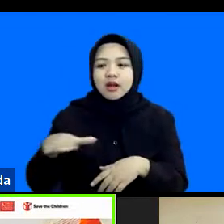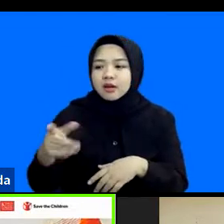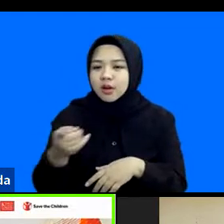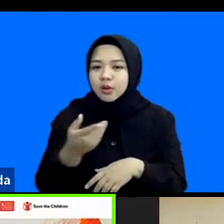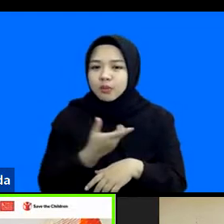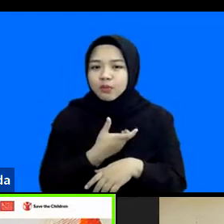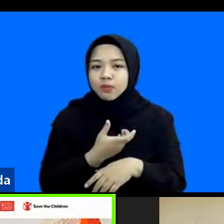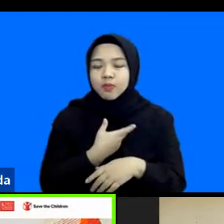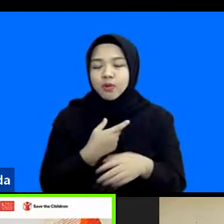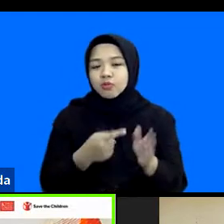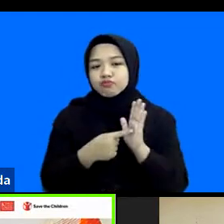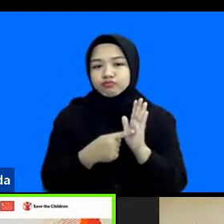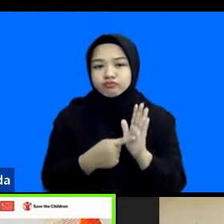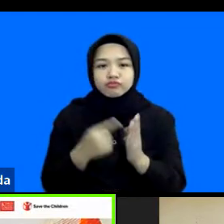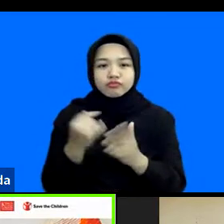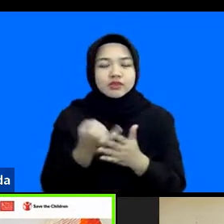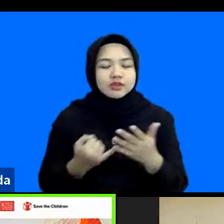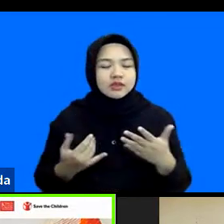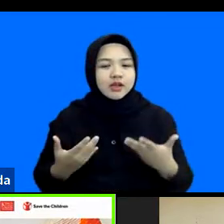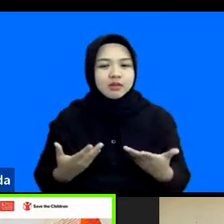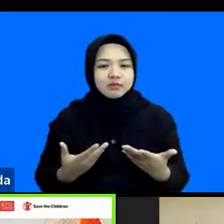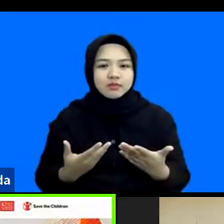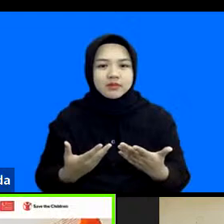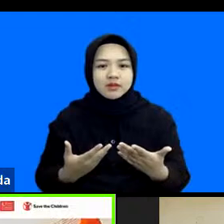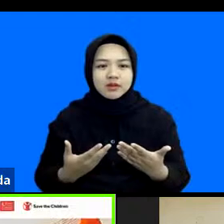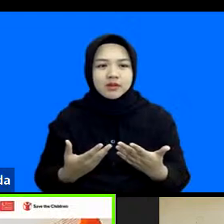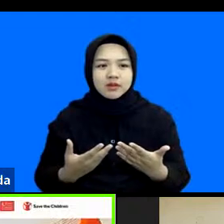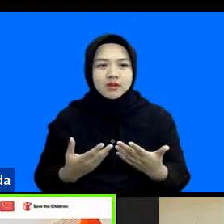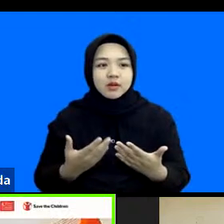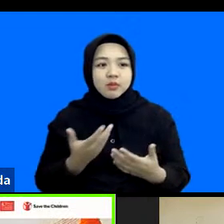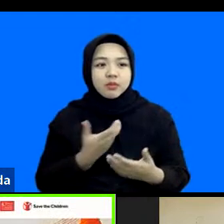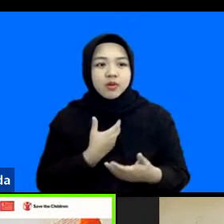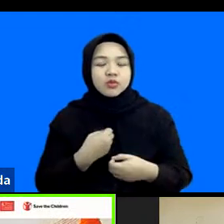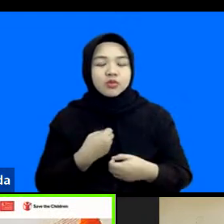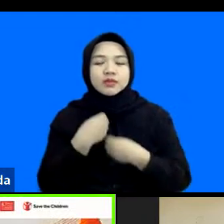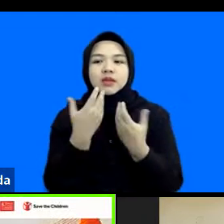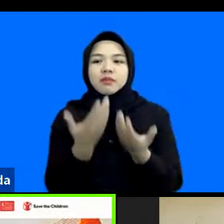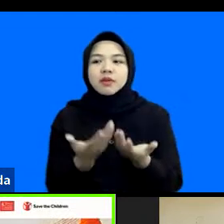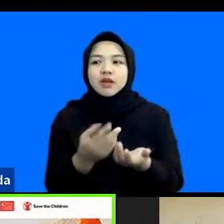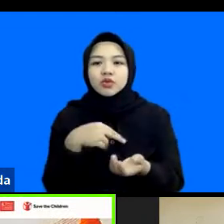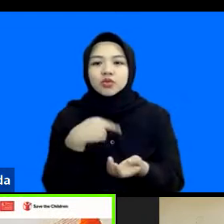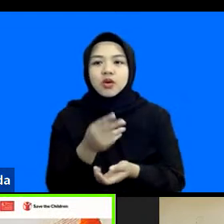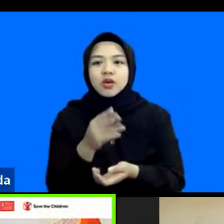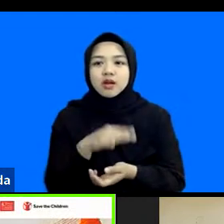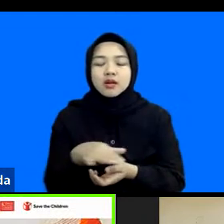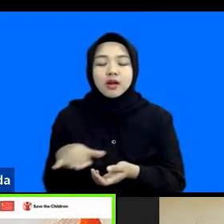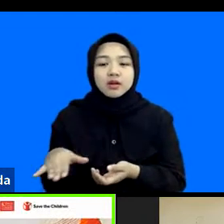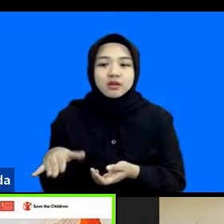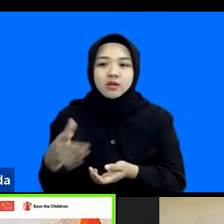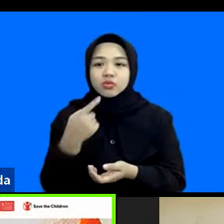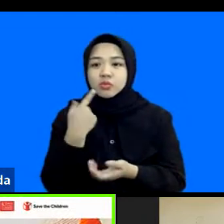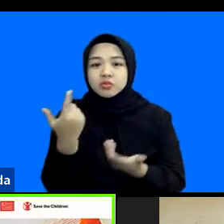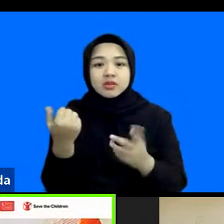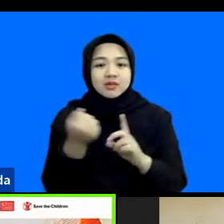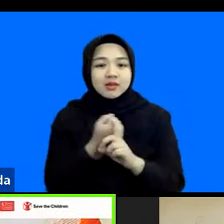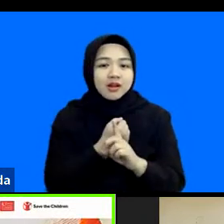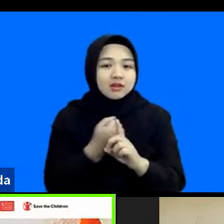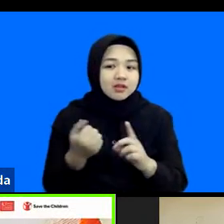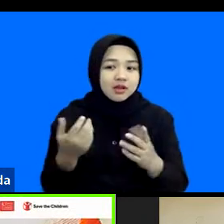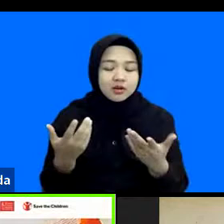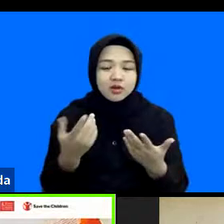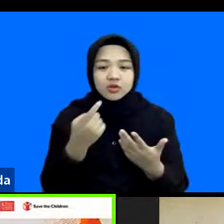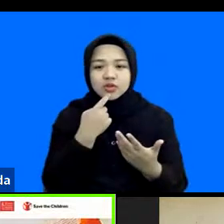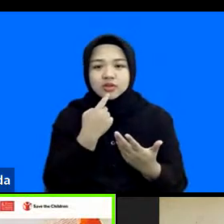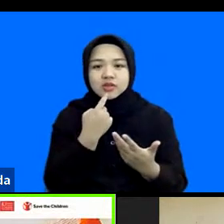akan bukan mengampu apa ya, yang akan menyampaikan suara anak, tadi kekerasan mungkin yang lainnya